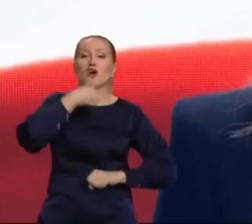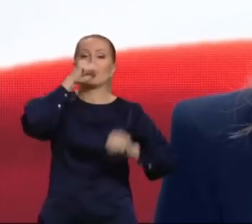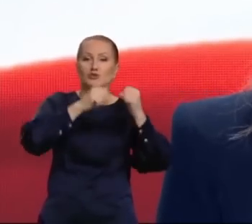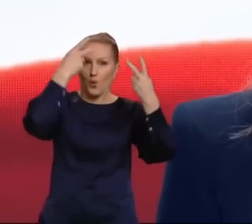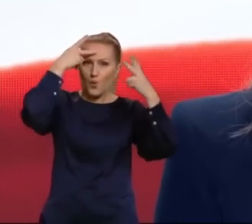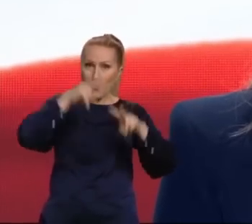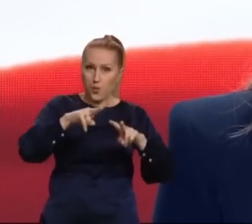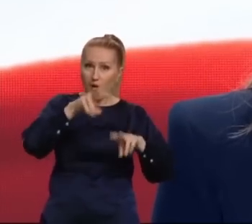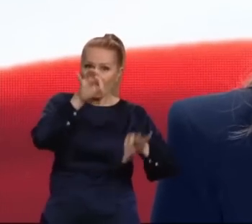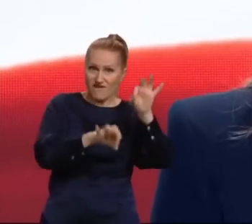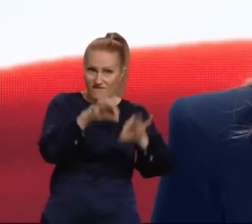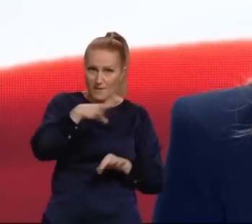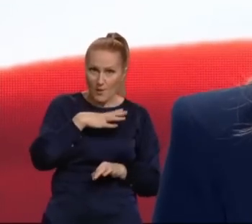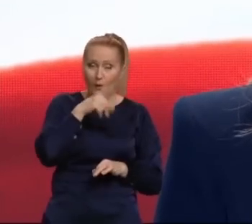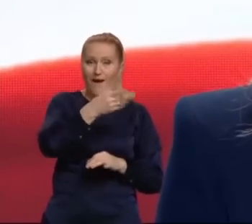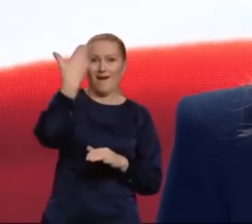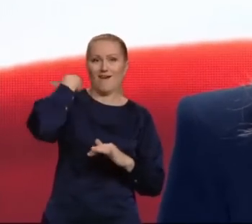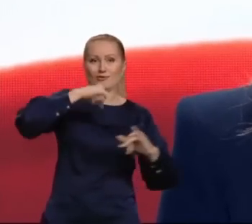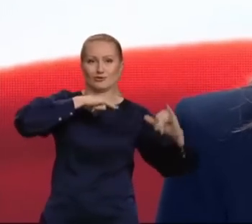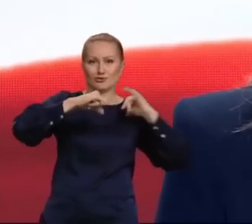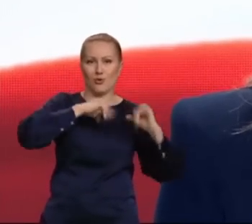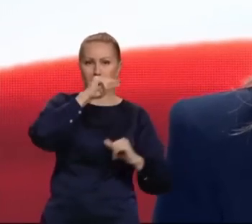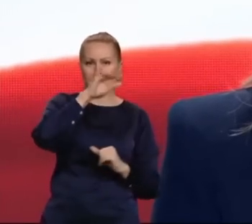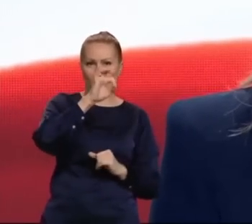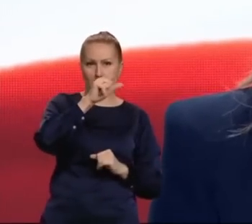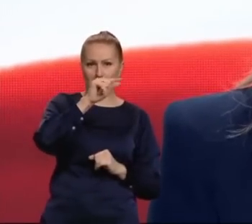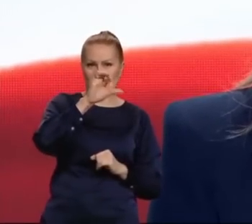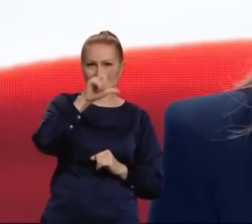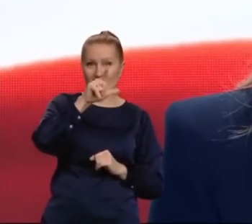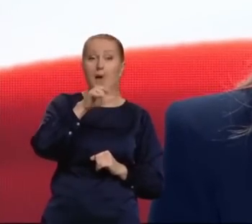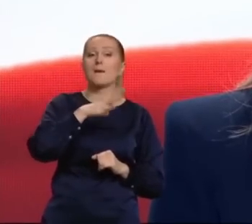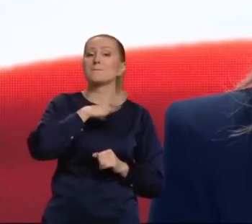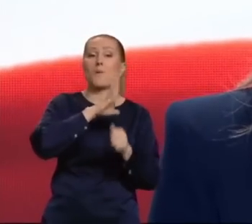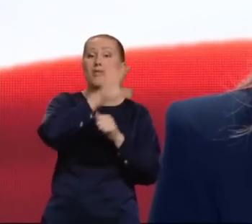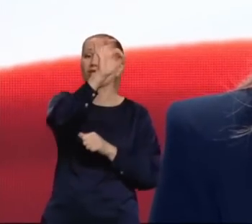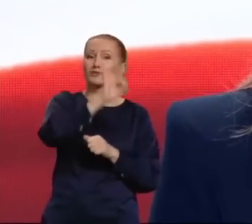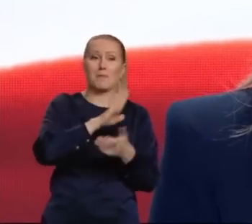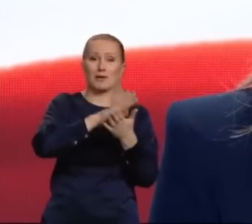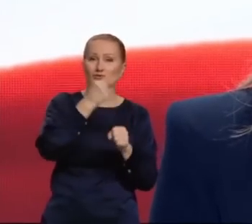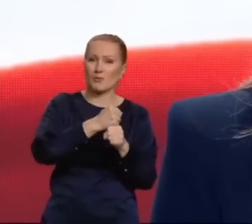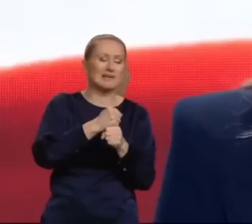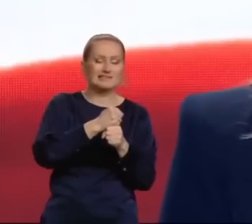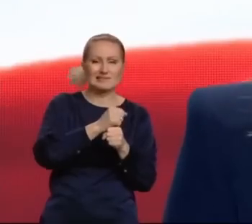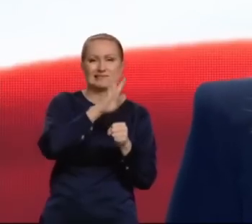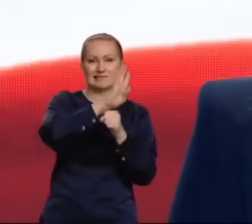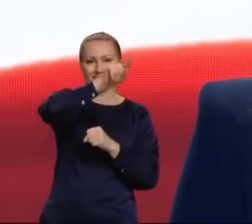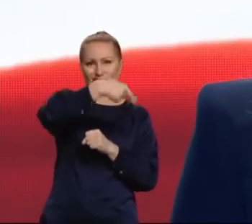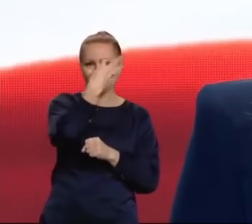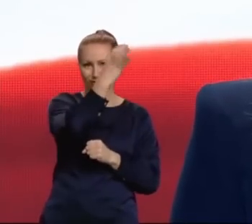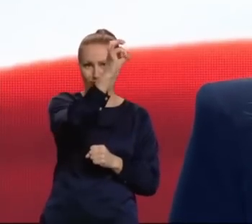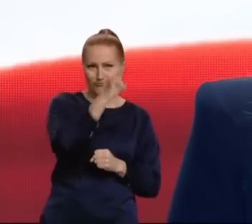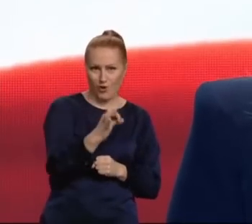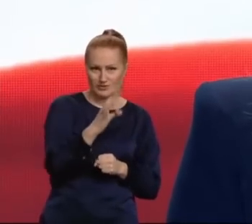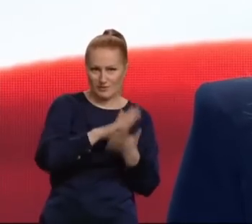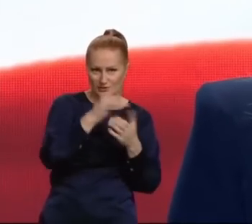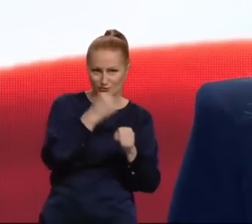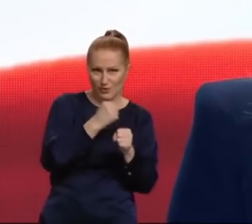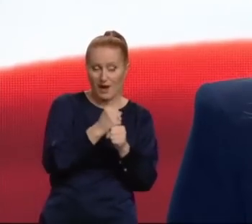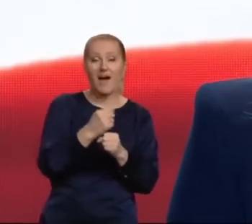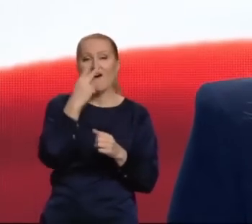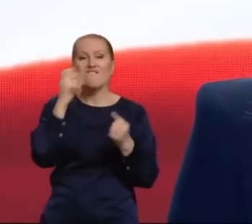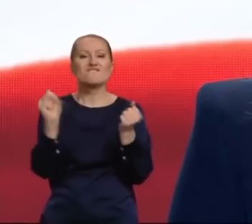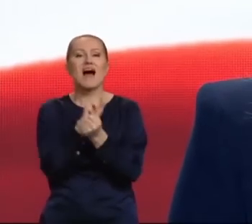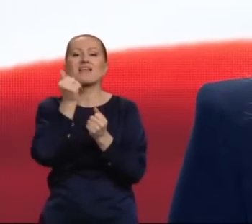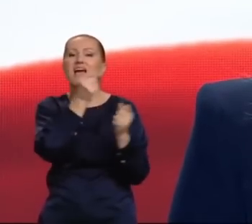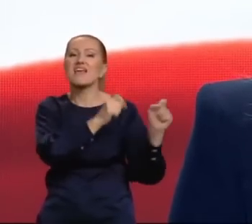200%. W toku, że za rządów koalicji PO-PSL sięgało ono nie 15, a 14,4%. Przy okazji walki z inflacją prezentowane